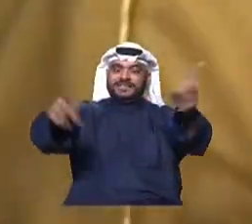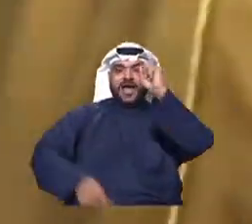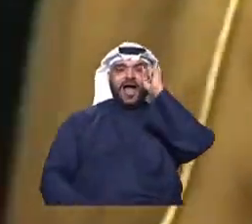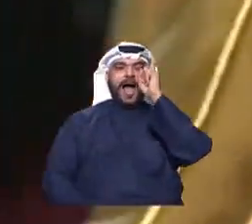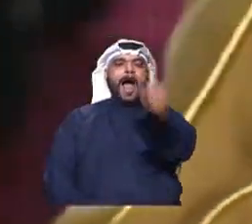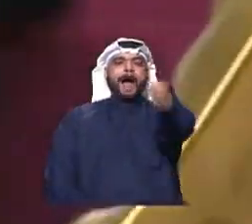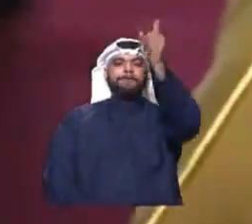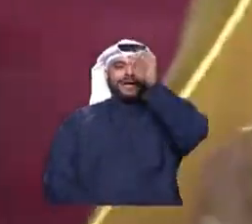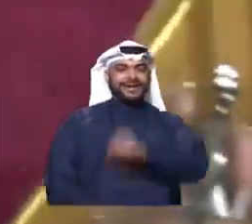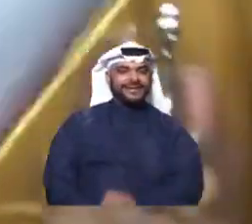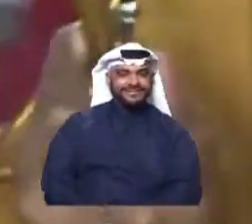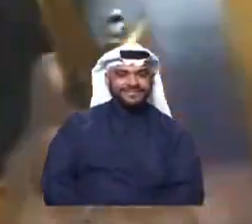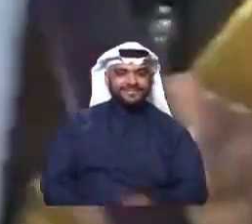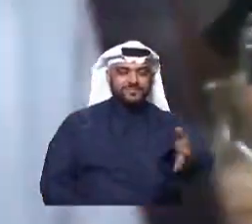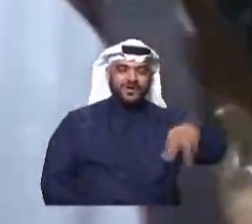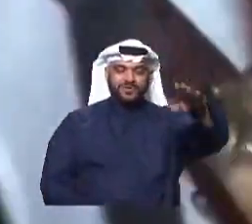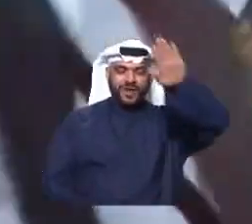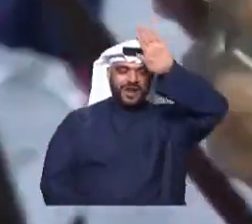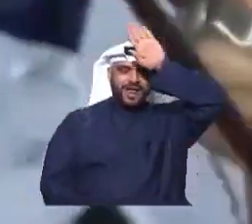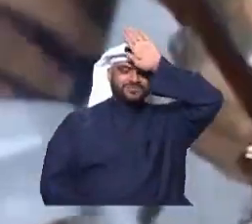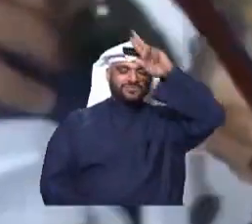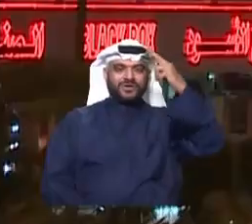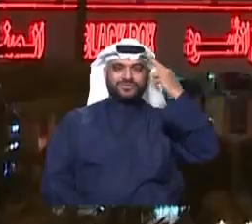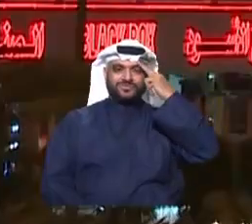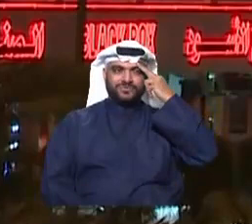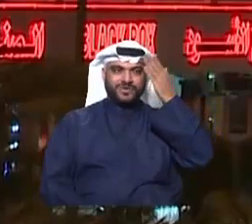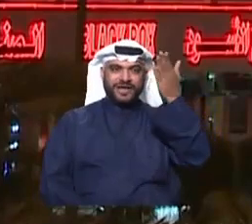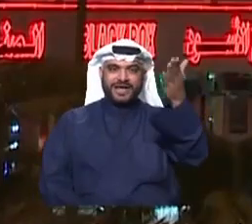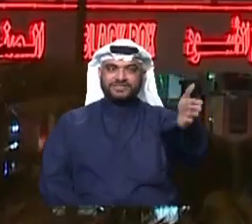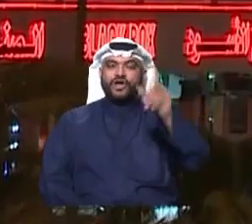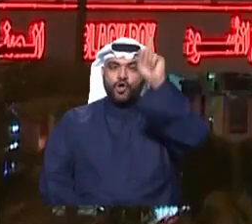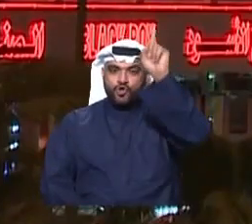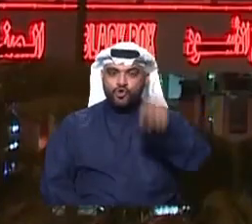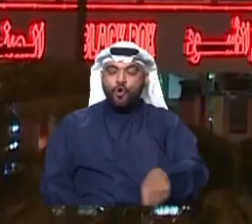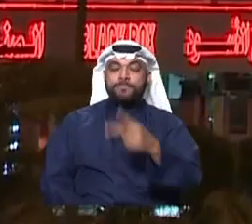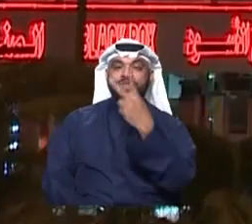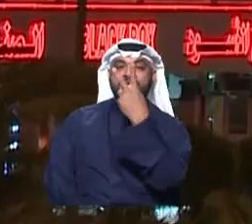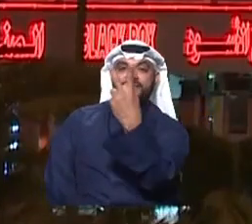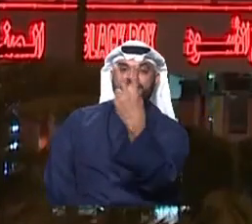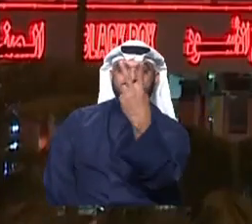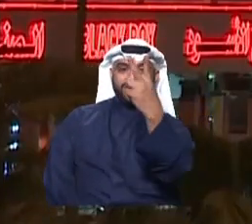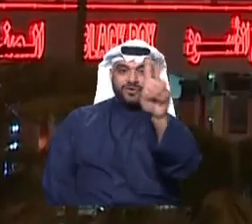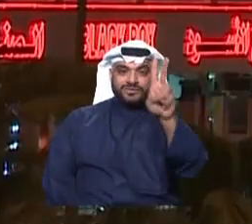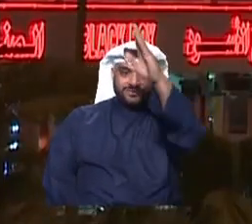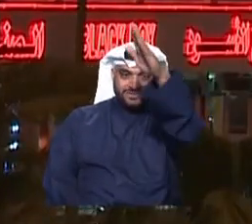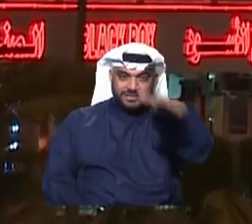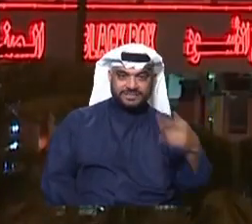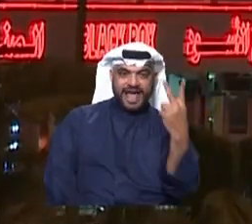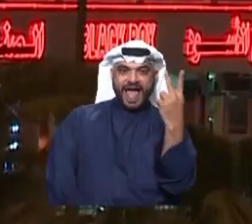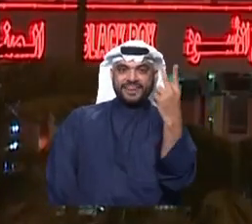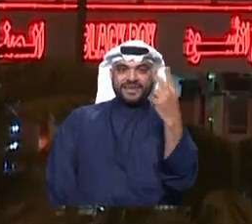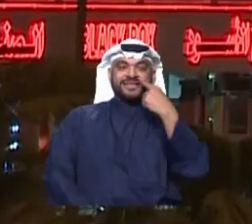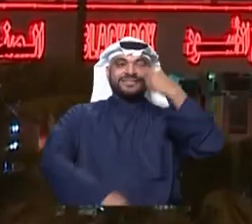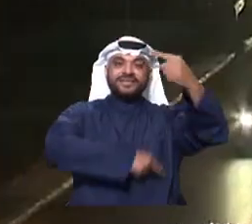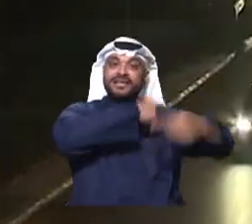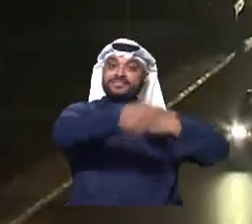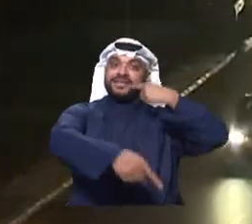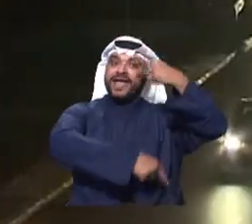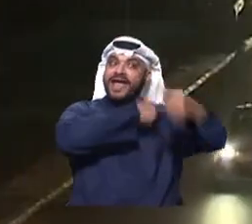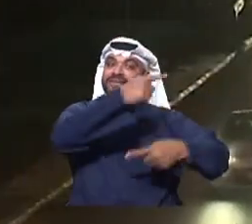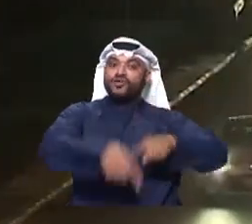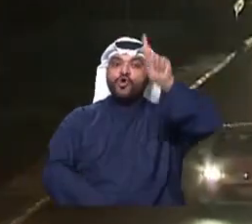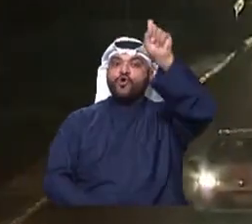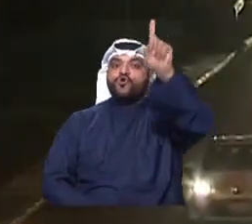الشريفين الملك سلمان بن عبد العزيز بأن يكون 22 من فبراير من كل عام